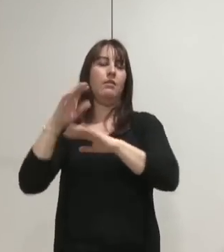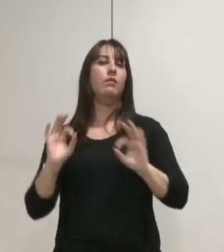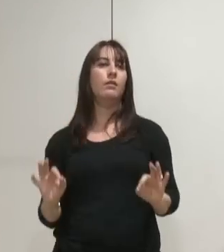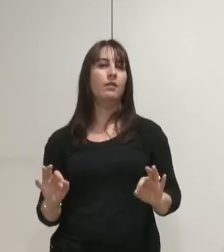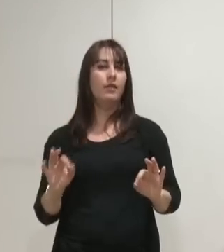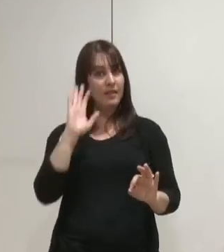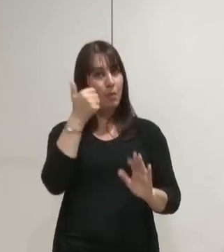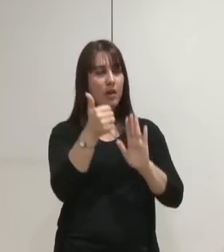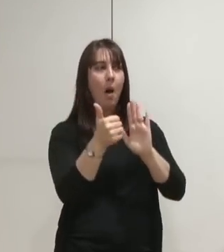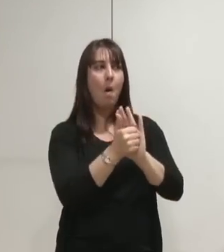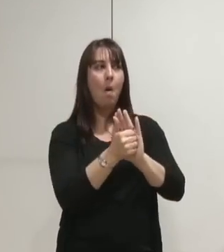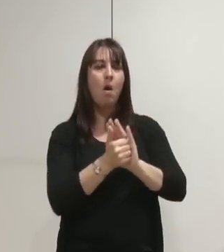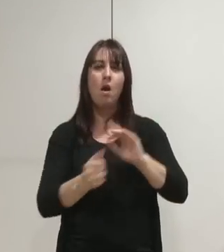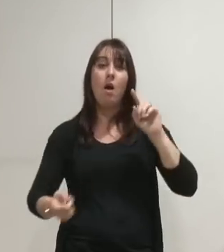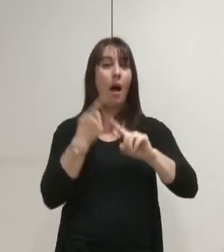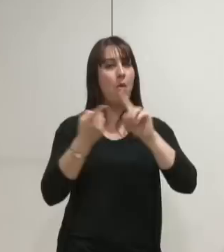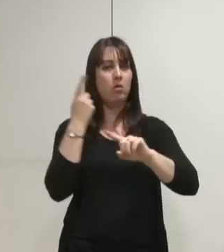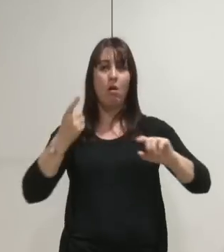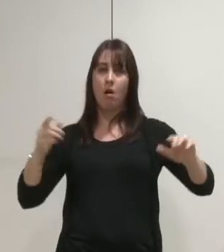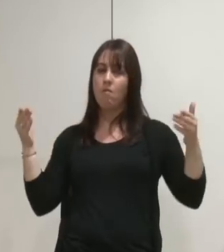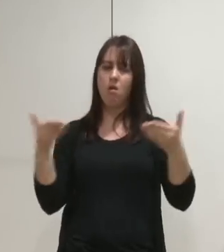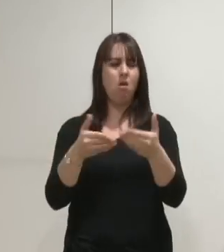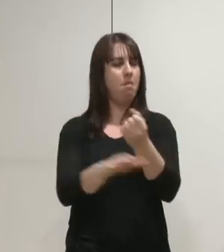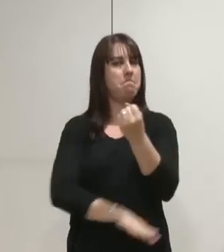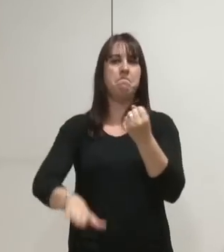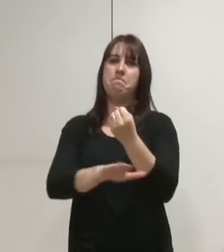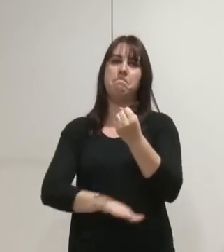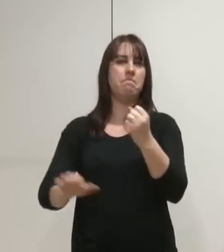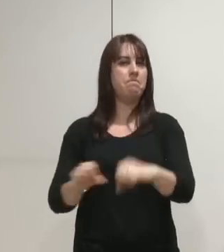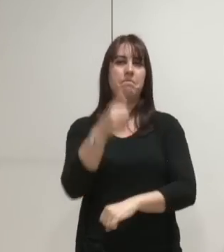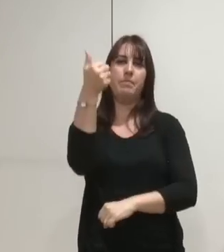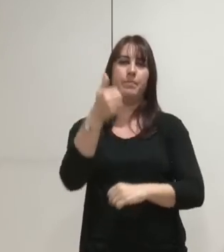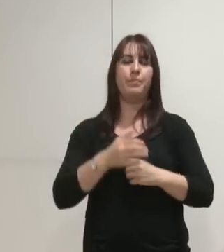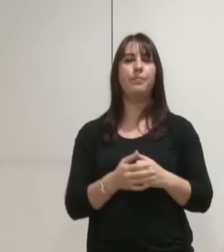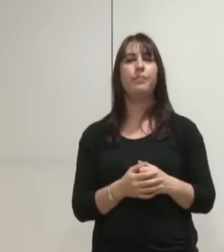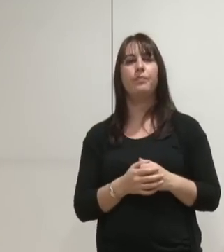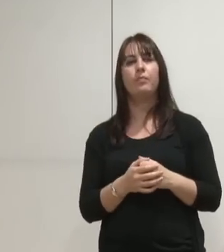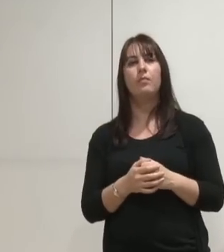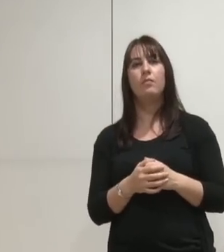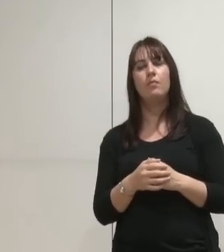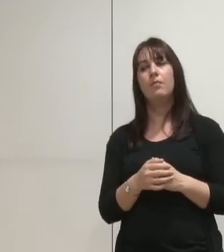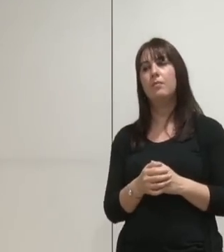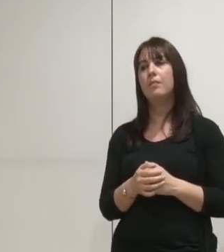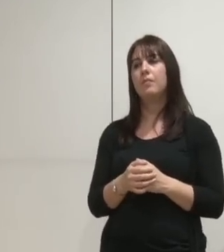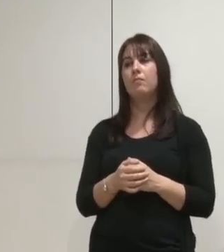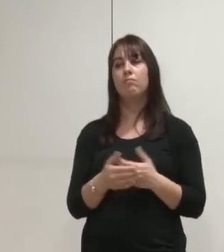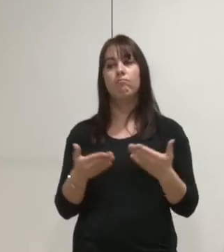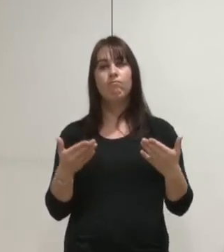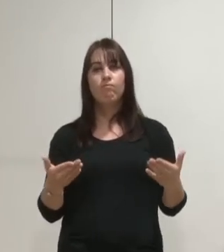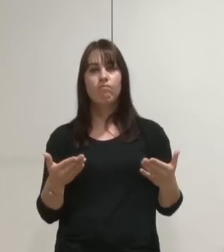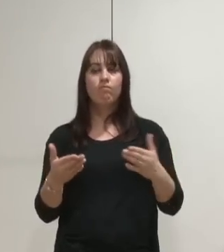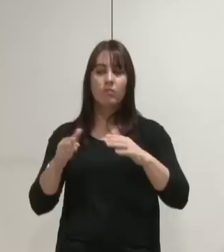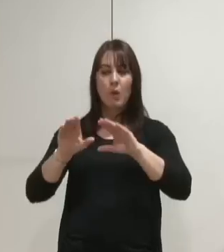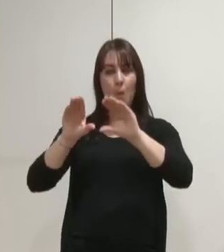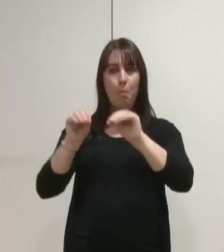rôle essentiel et central dans ce dossier un premier point oblige ici à dire que sa position